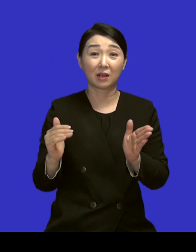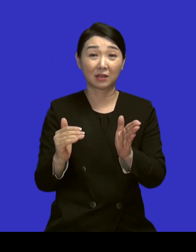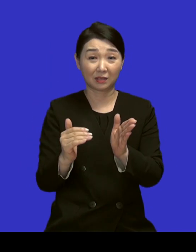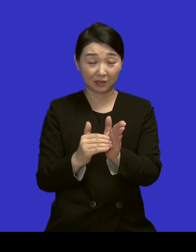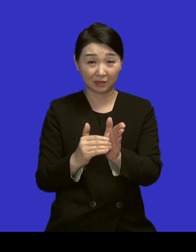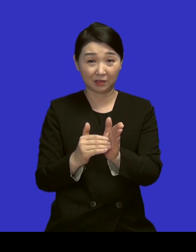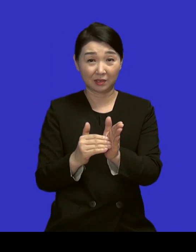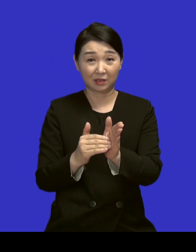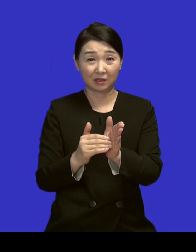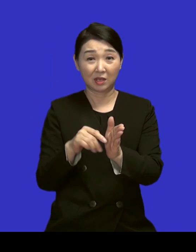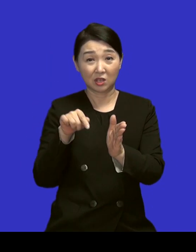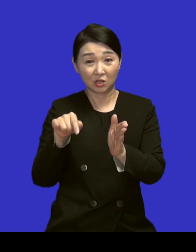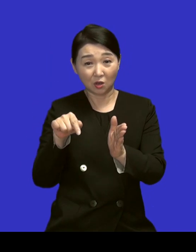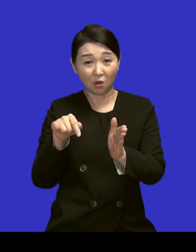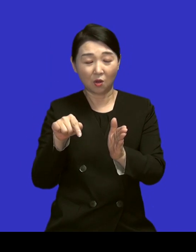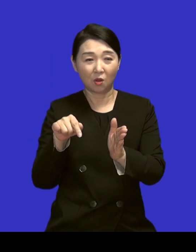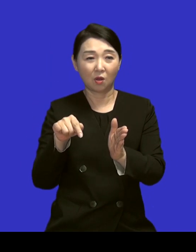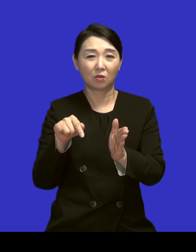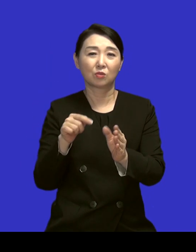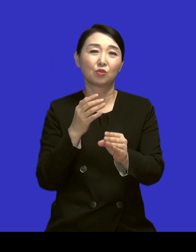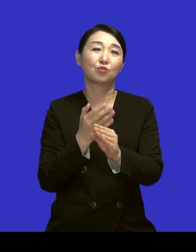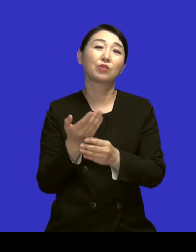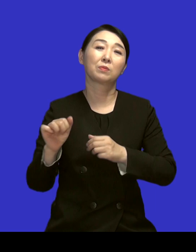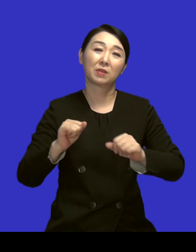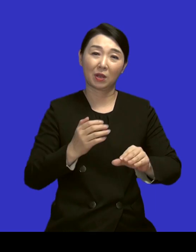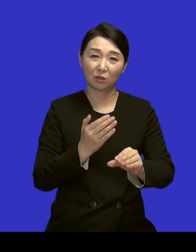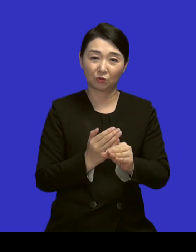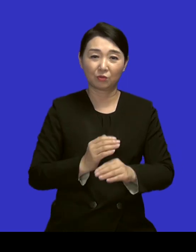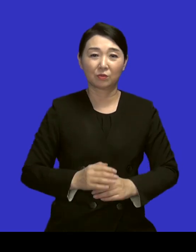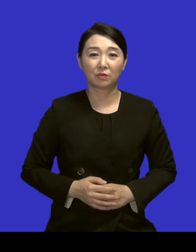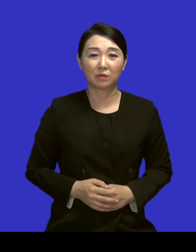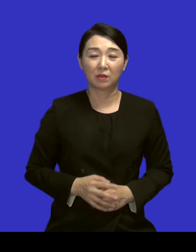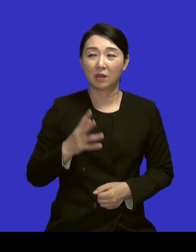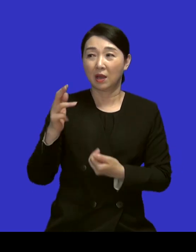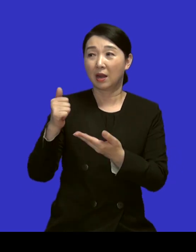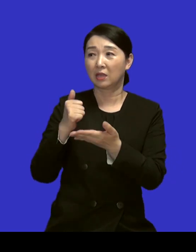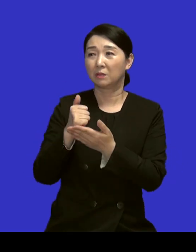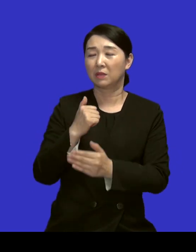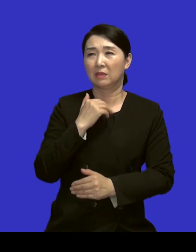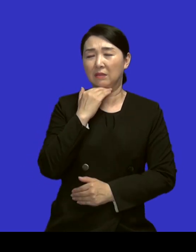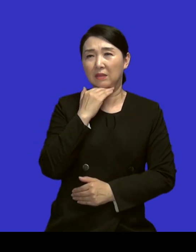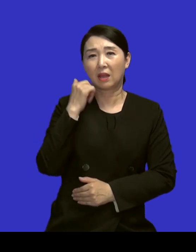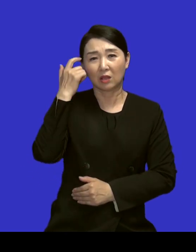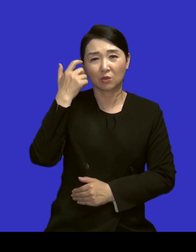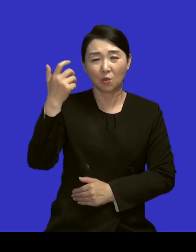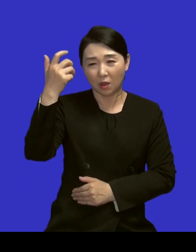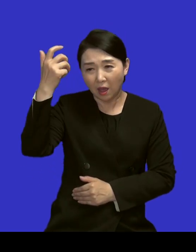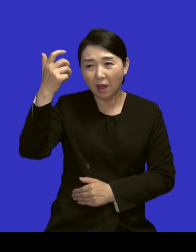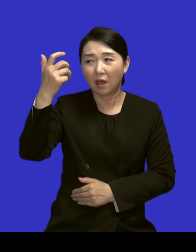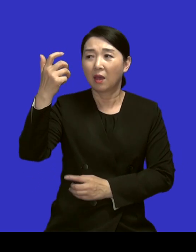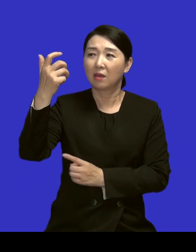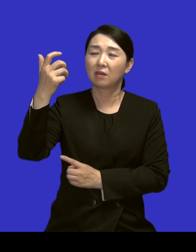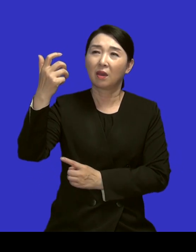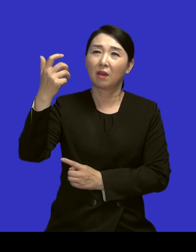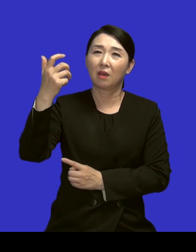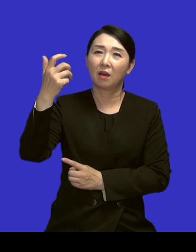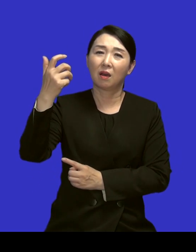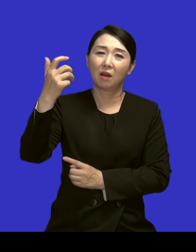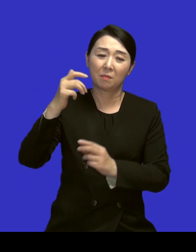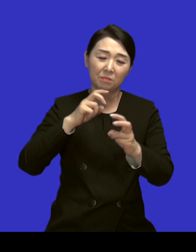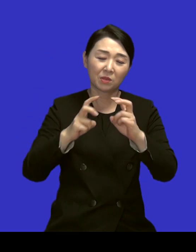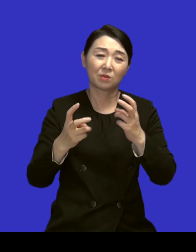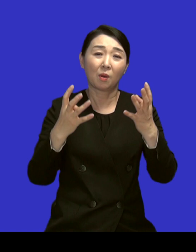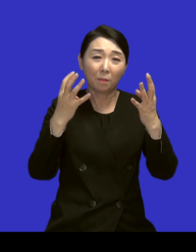이게 이제 주 사역이 되어 가면서 예. 정말 하나님이 기다리고 있는 영혼들이 미디어의 바다에 있다라는 걸